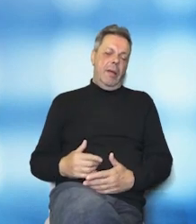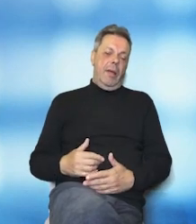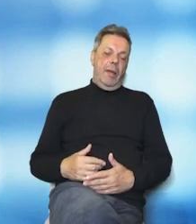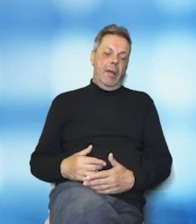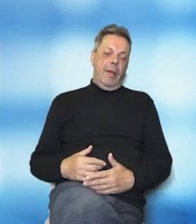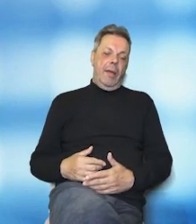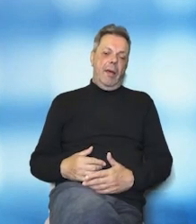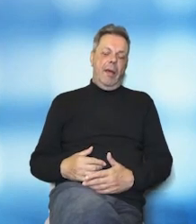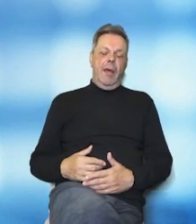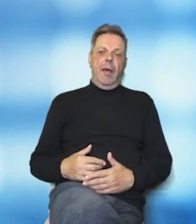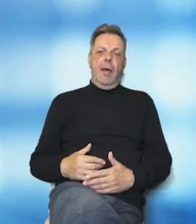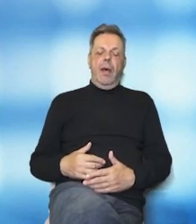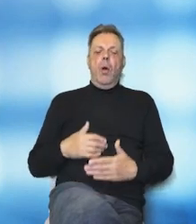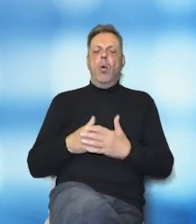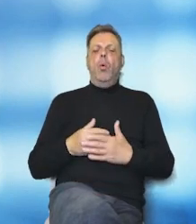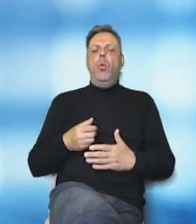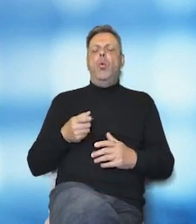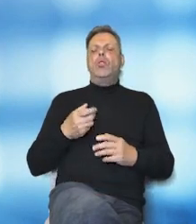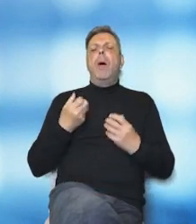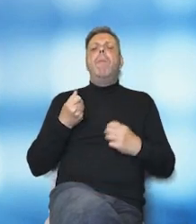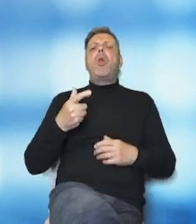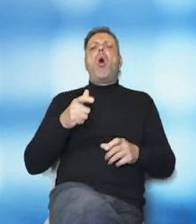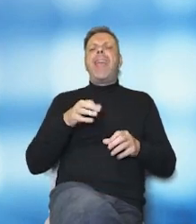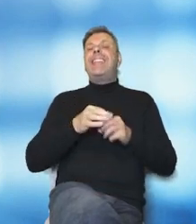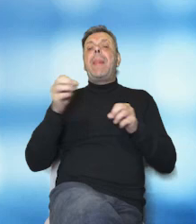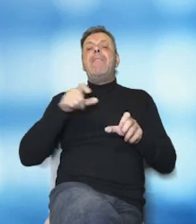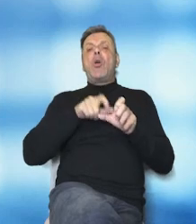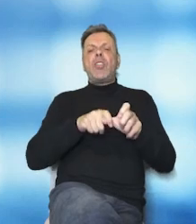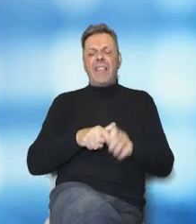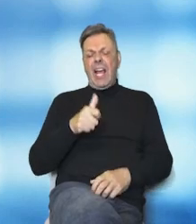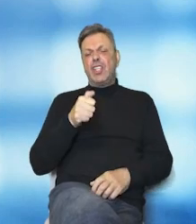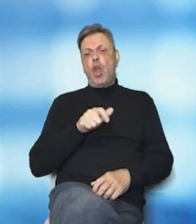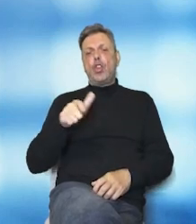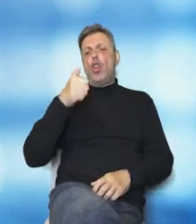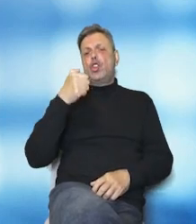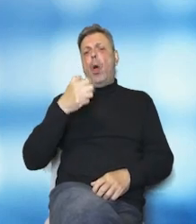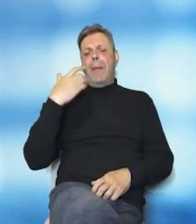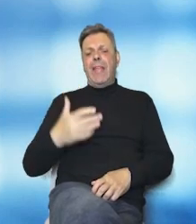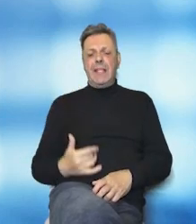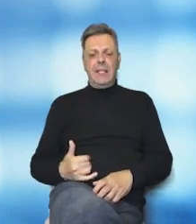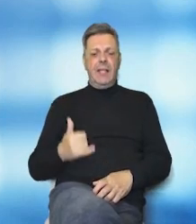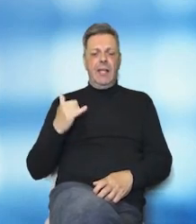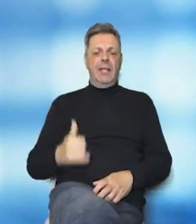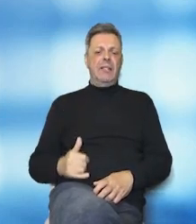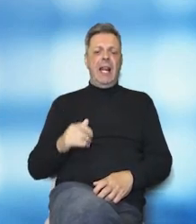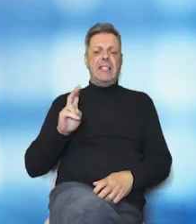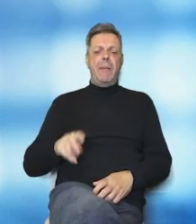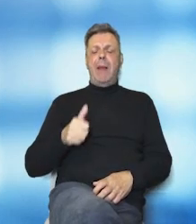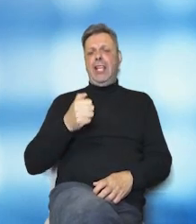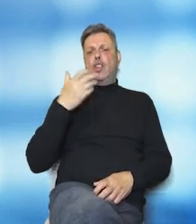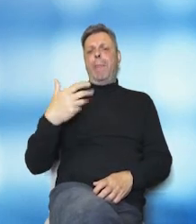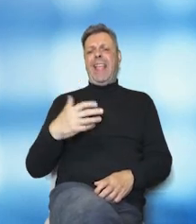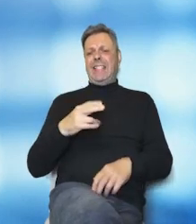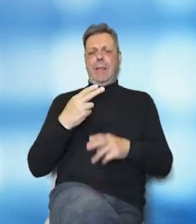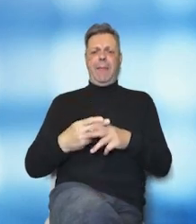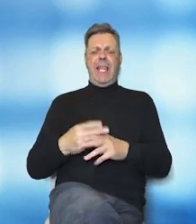ne, uz broj kontakata dnevno između 100 do 150, evo danas sam imala 150 pacijenata u